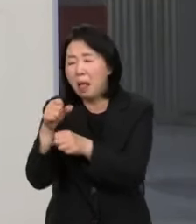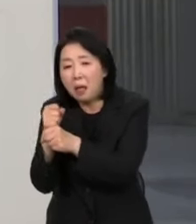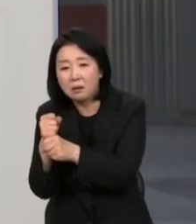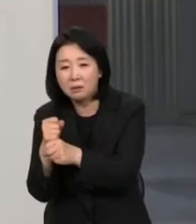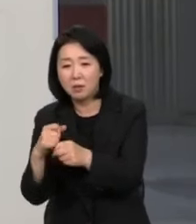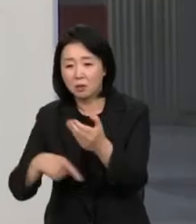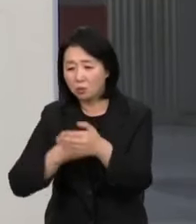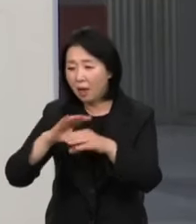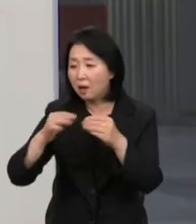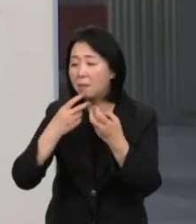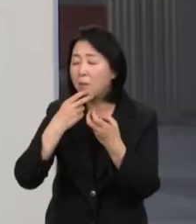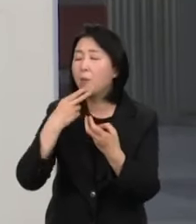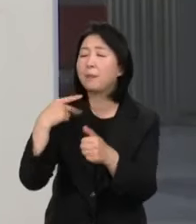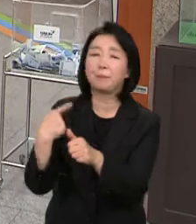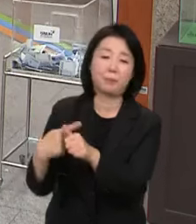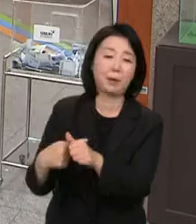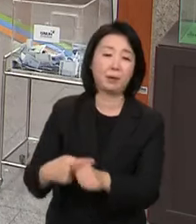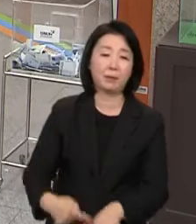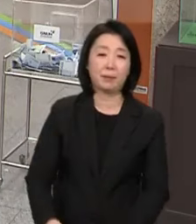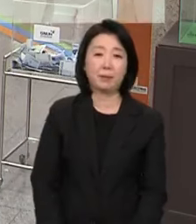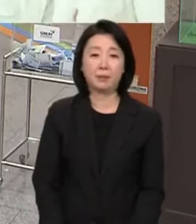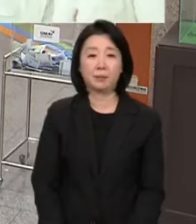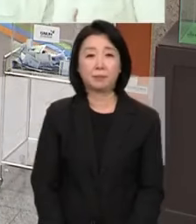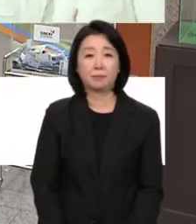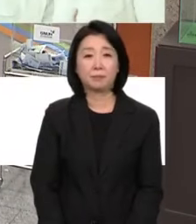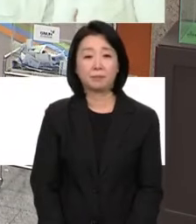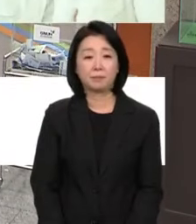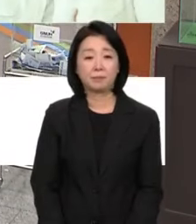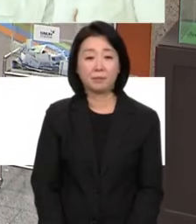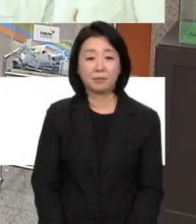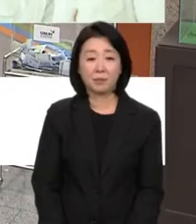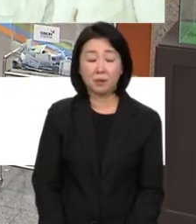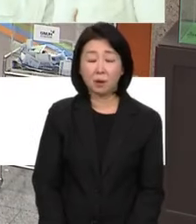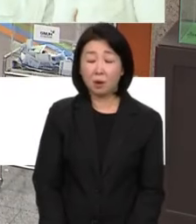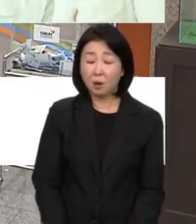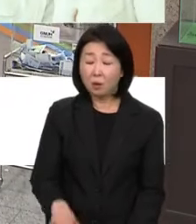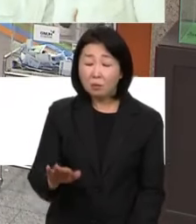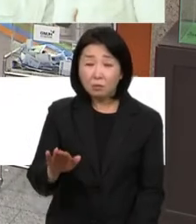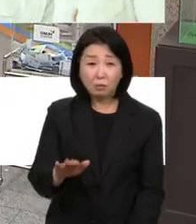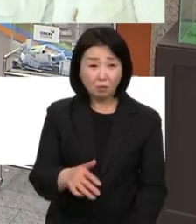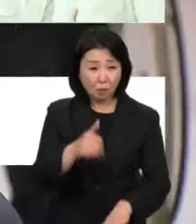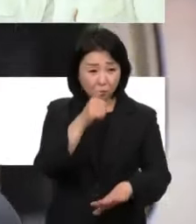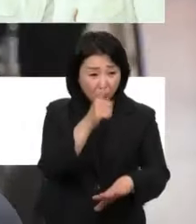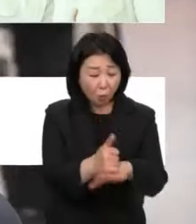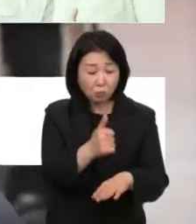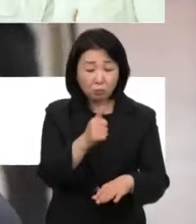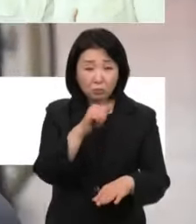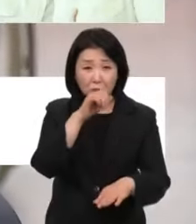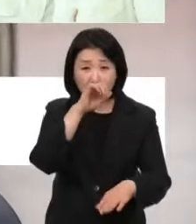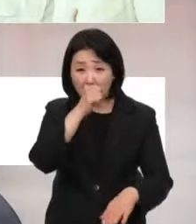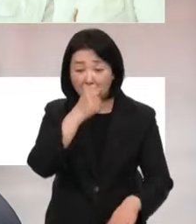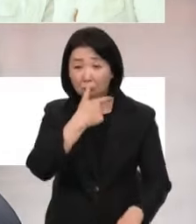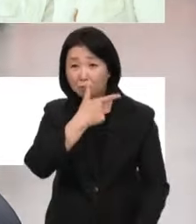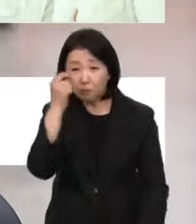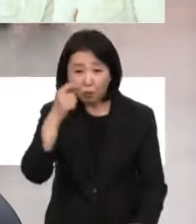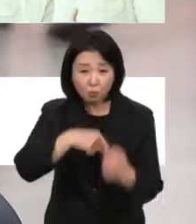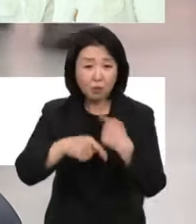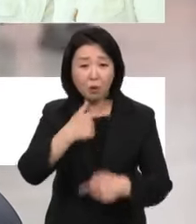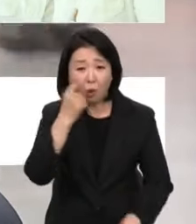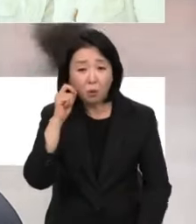자구책은 없다고 비판했습니다. 사태의 주범은 의사들인데 그